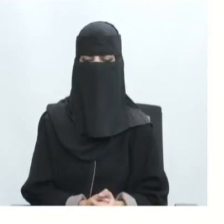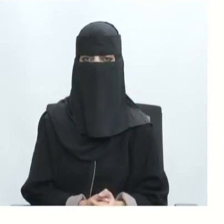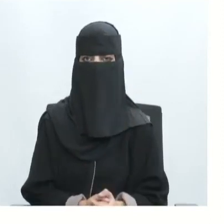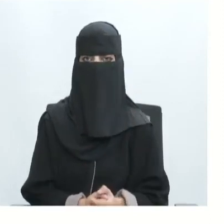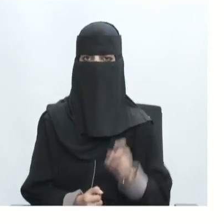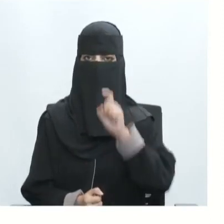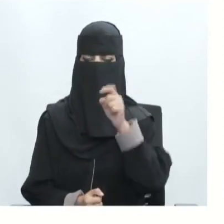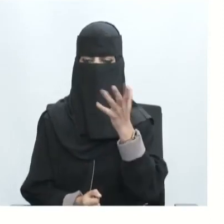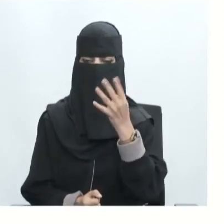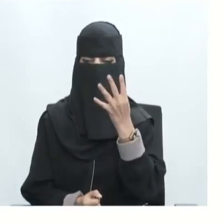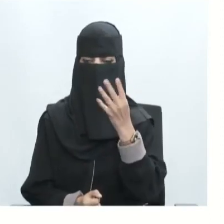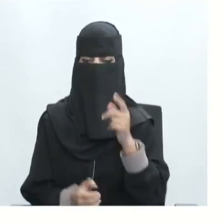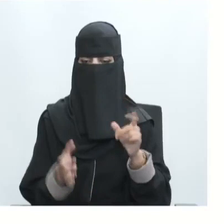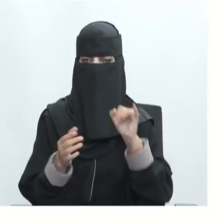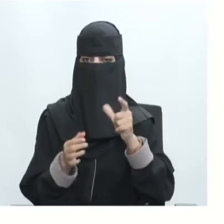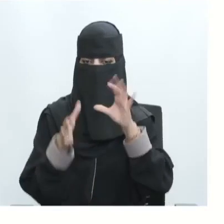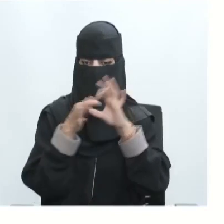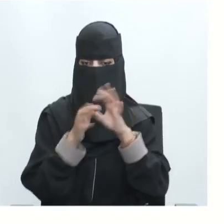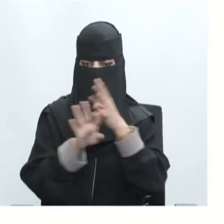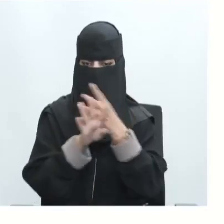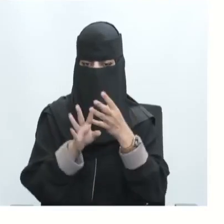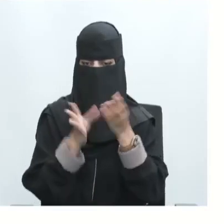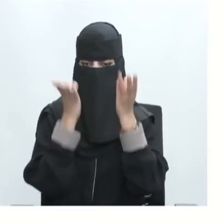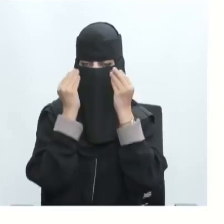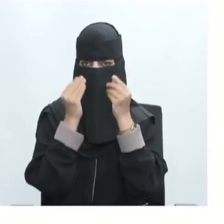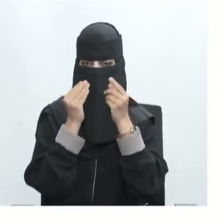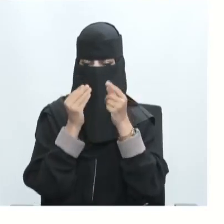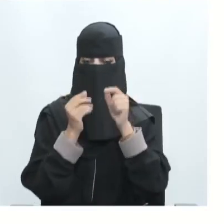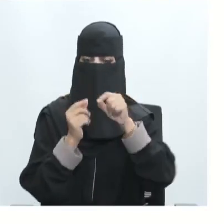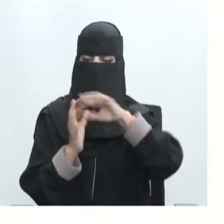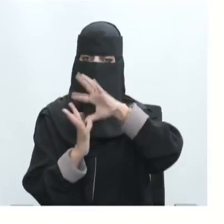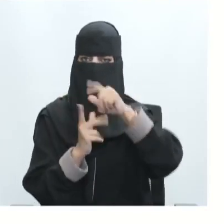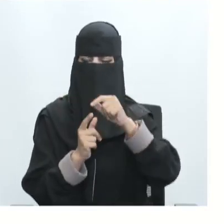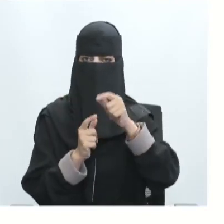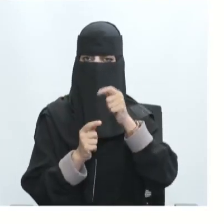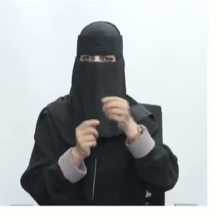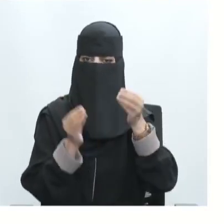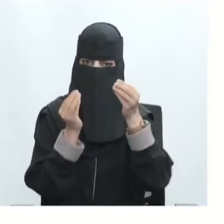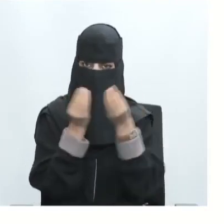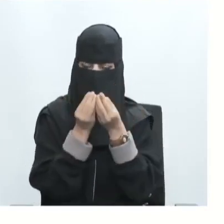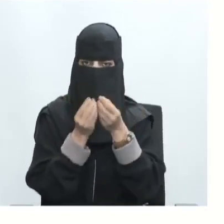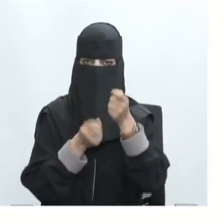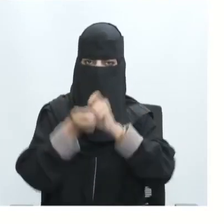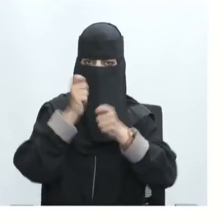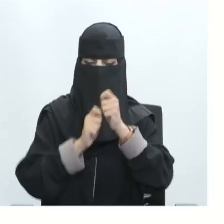فقره اربعه ما علاقه النموذج العلمي بالعالم بحسب سياق